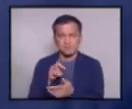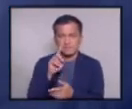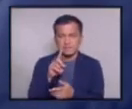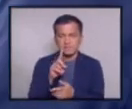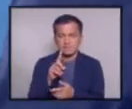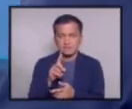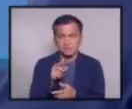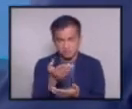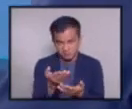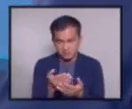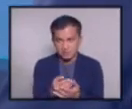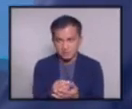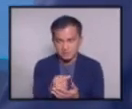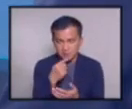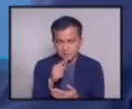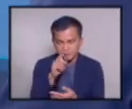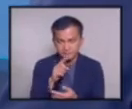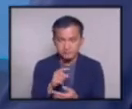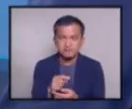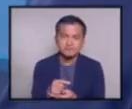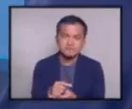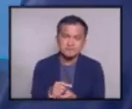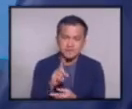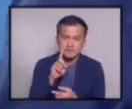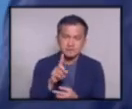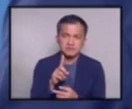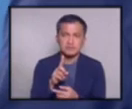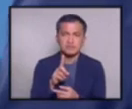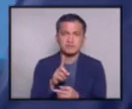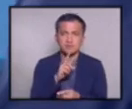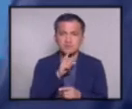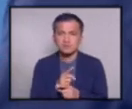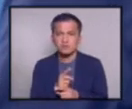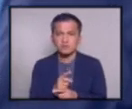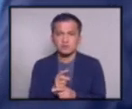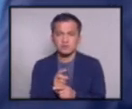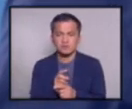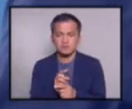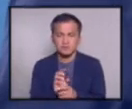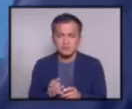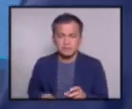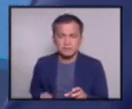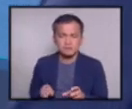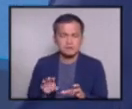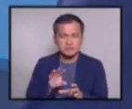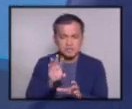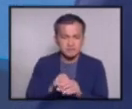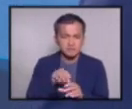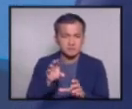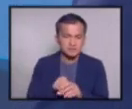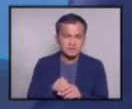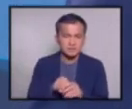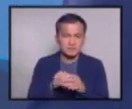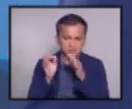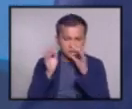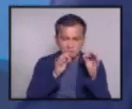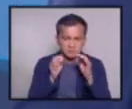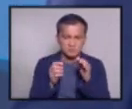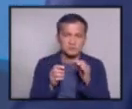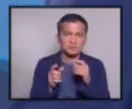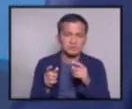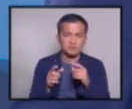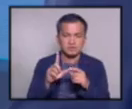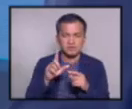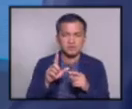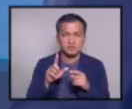po, at kayo na rin po ang pumuna nito, isa sa mga talagang involved sa illegal na droga ay mga local